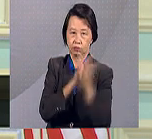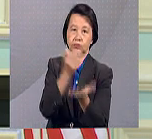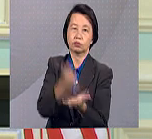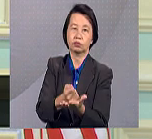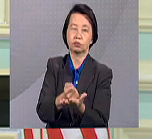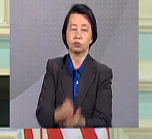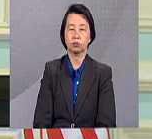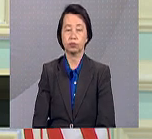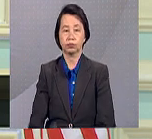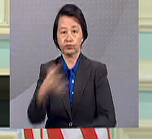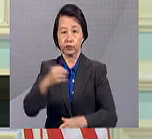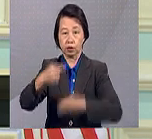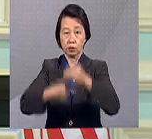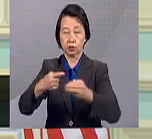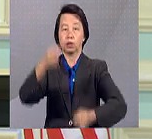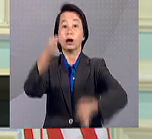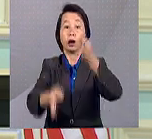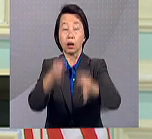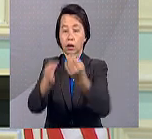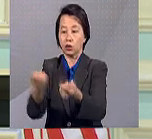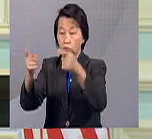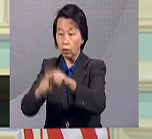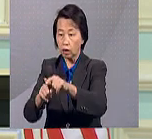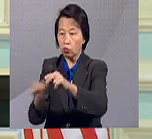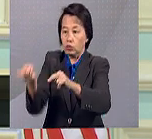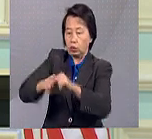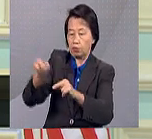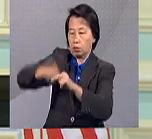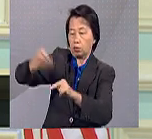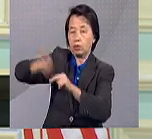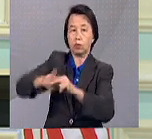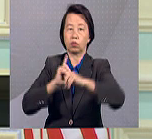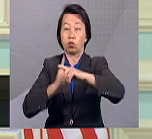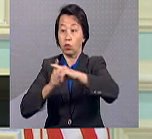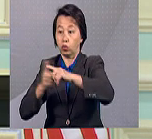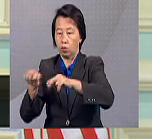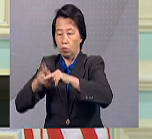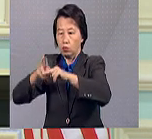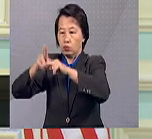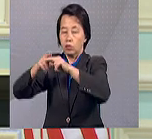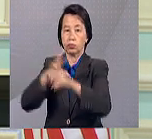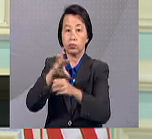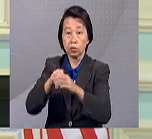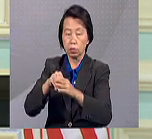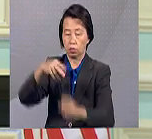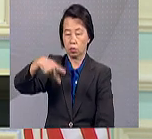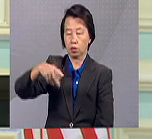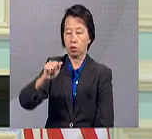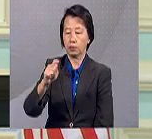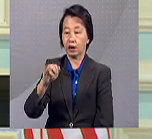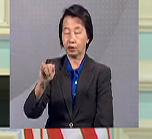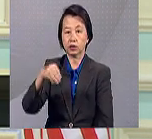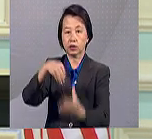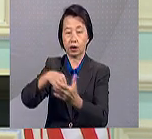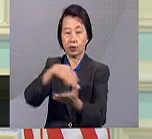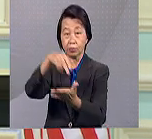mengenai jika berlaku kenaikan kes positif yang melibatkan parti di dalam depo,